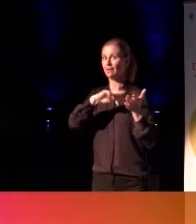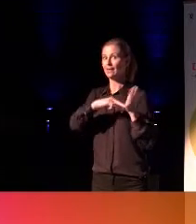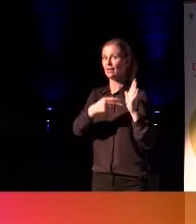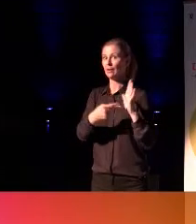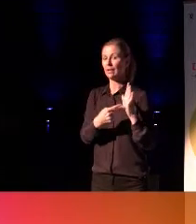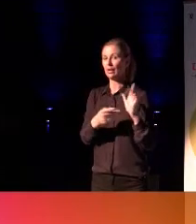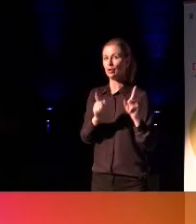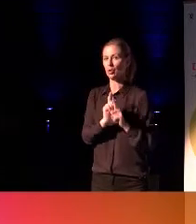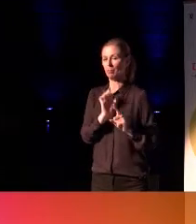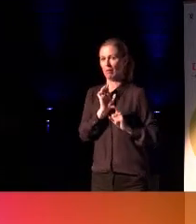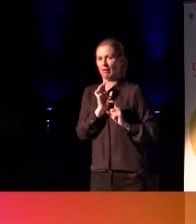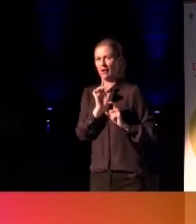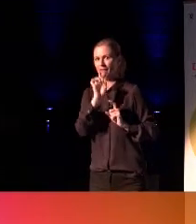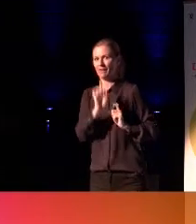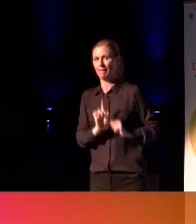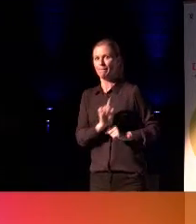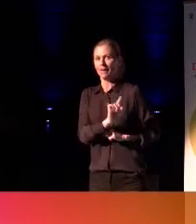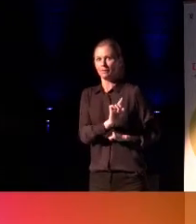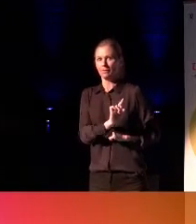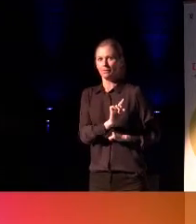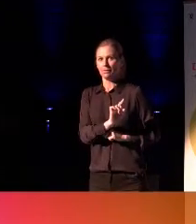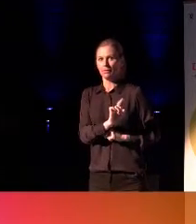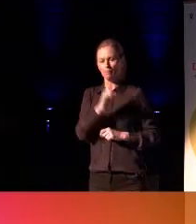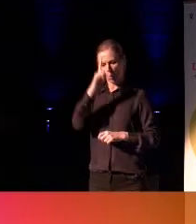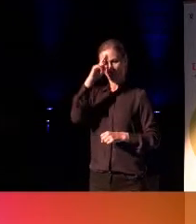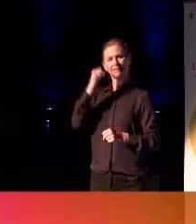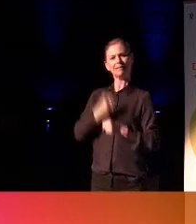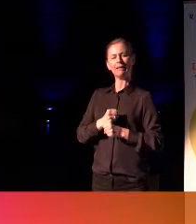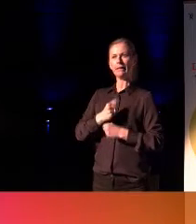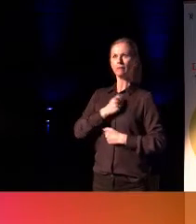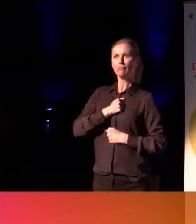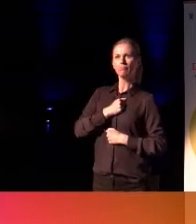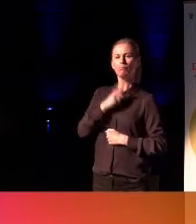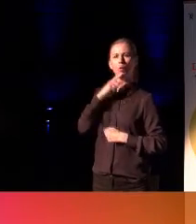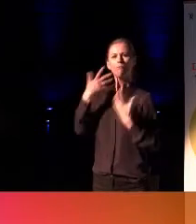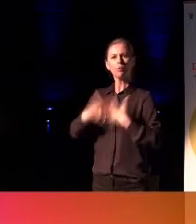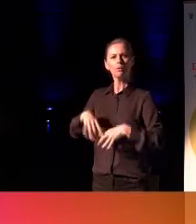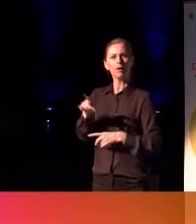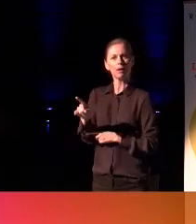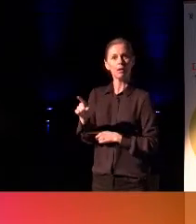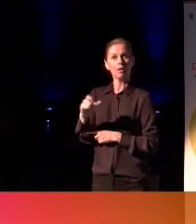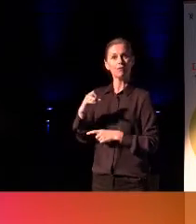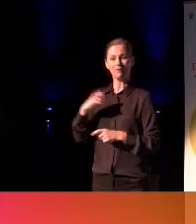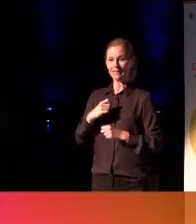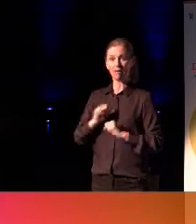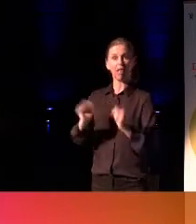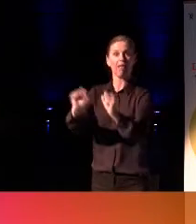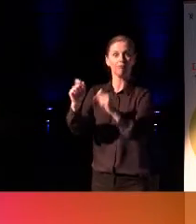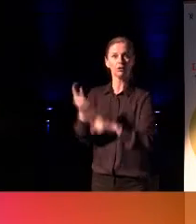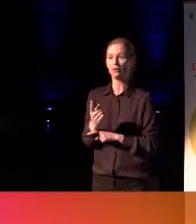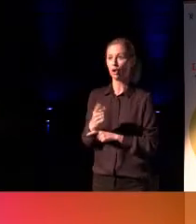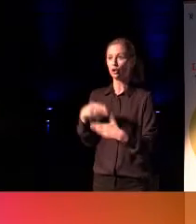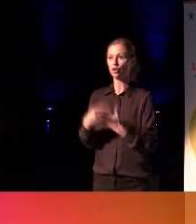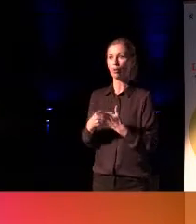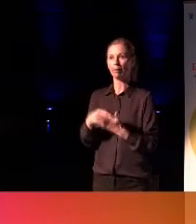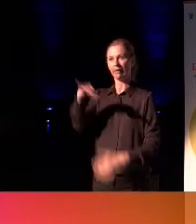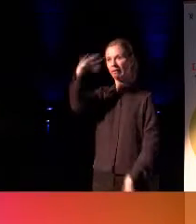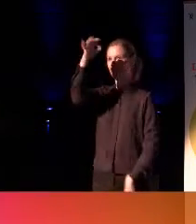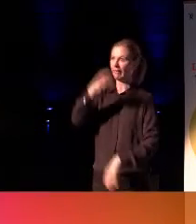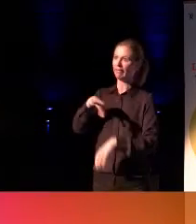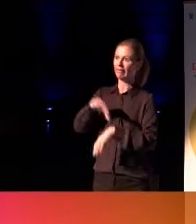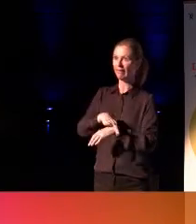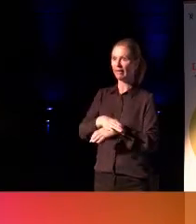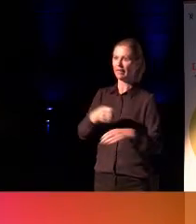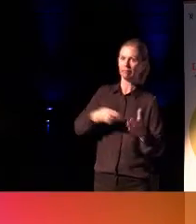kan være litt fremmed. Du må ha tillit til den, det må virke. Og gjør du det for raskt, kjøper du en dings, og plugger den